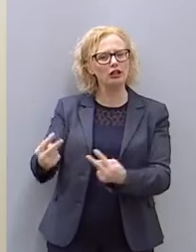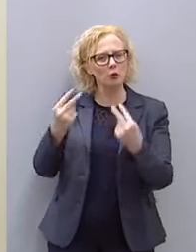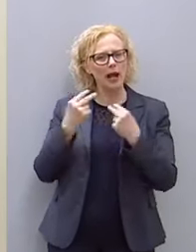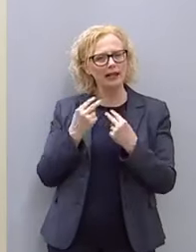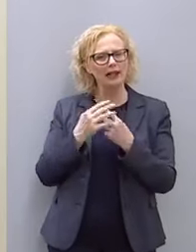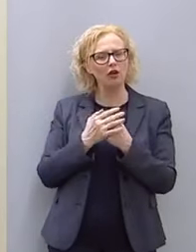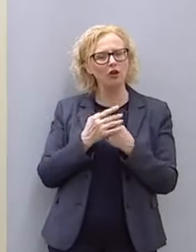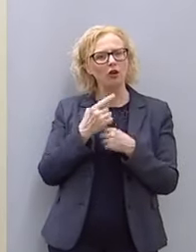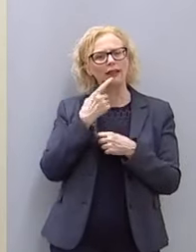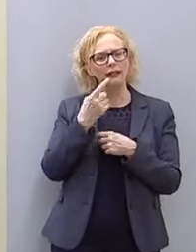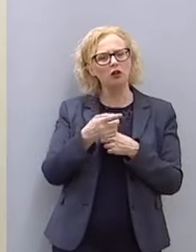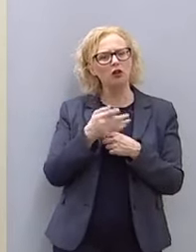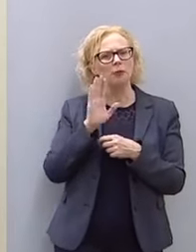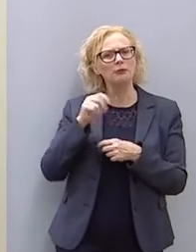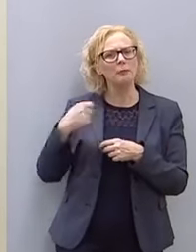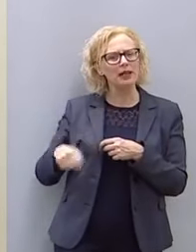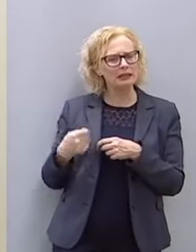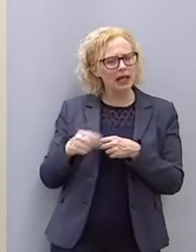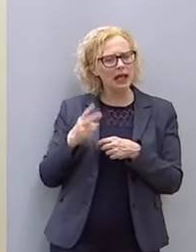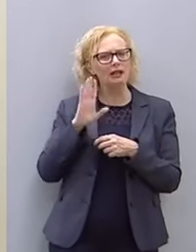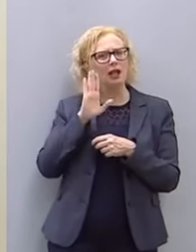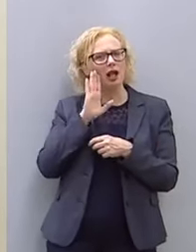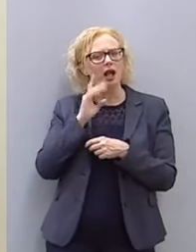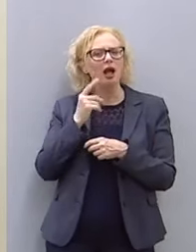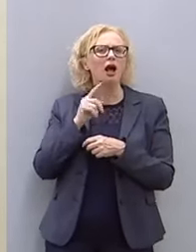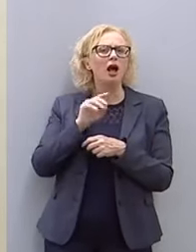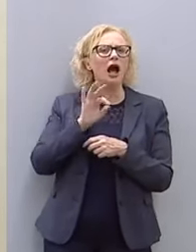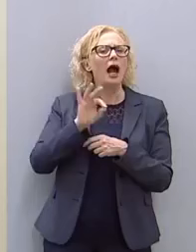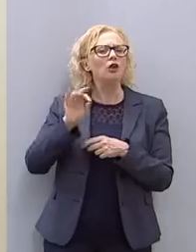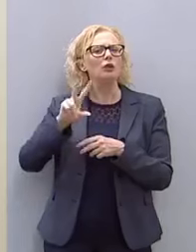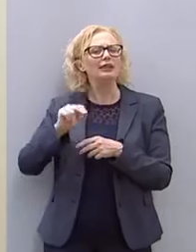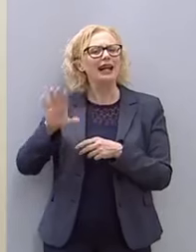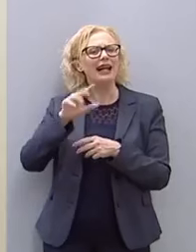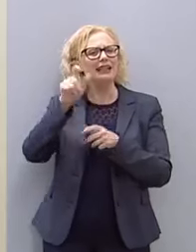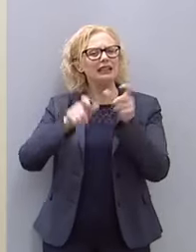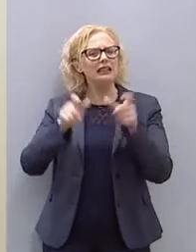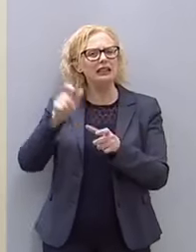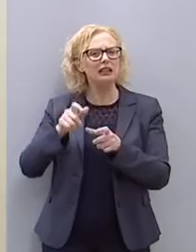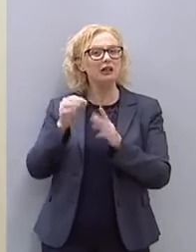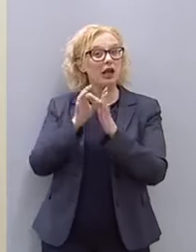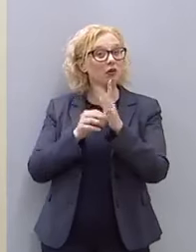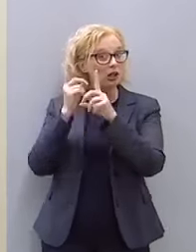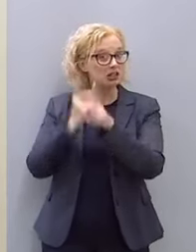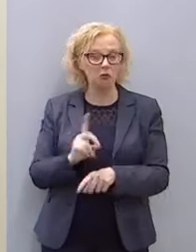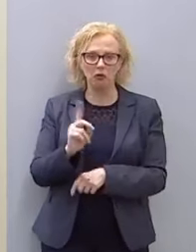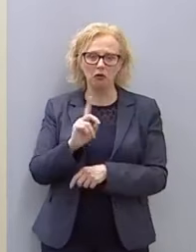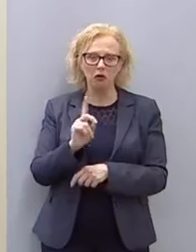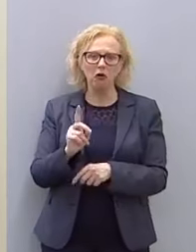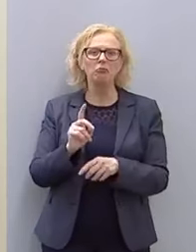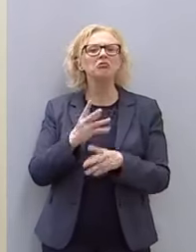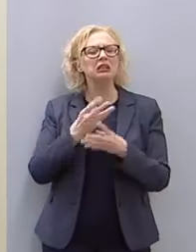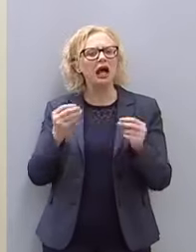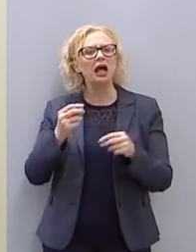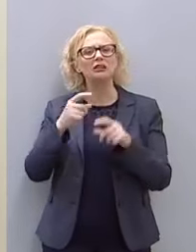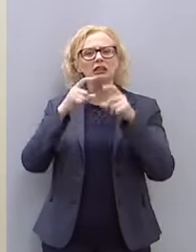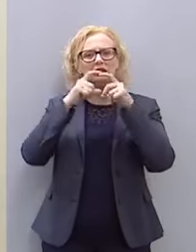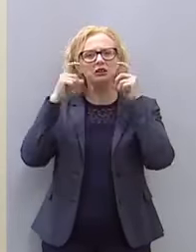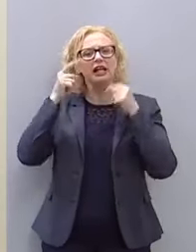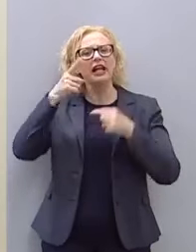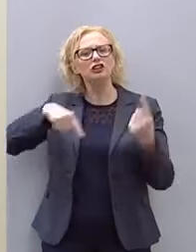dicono guardi presidente che i trentini non sono così bravi non rispettano le regole e molta gente in giro senza mascherine